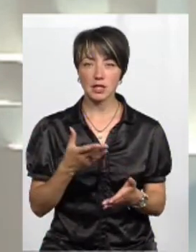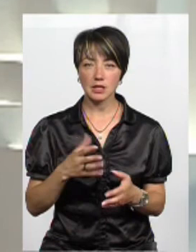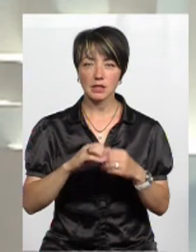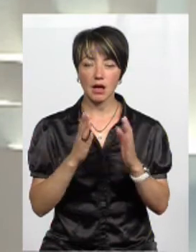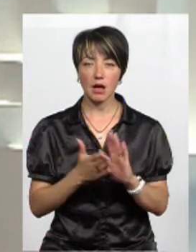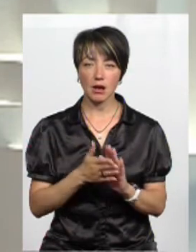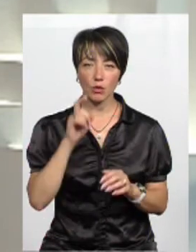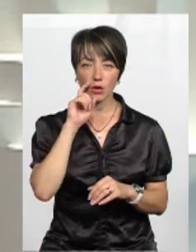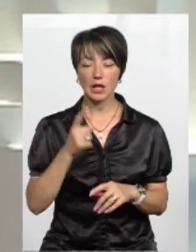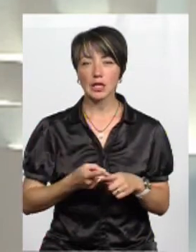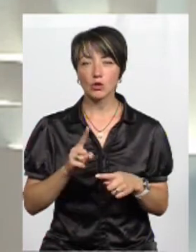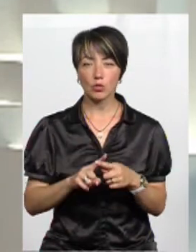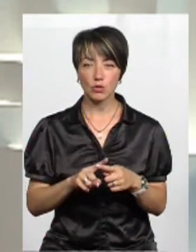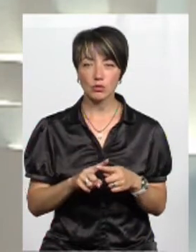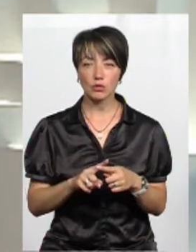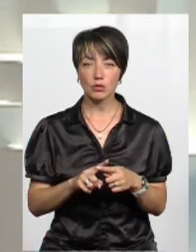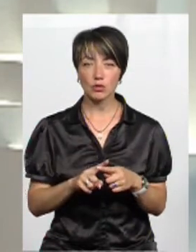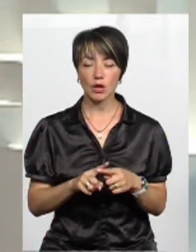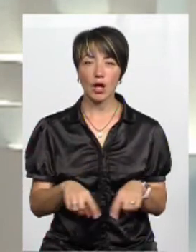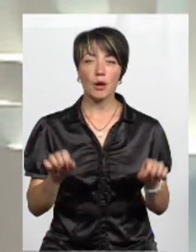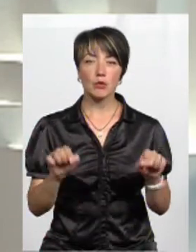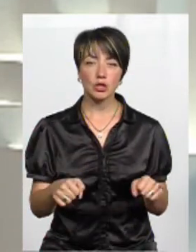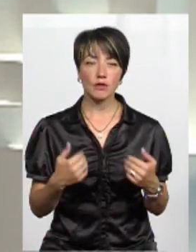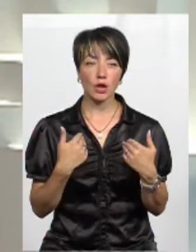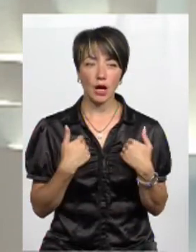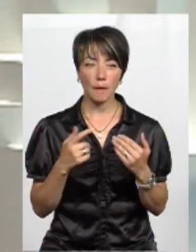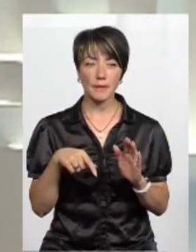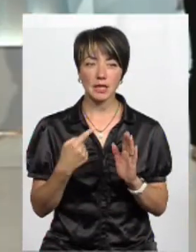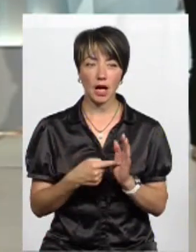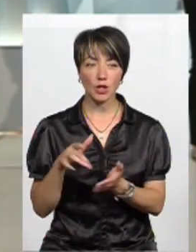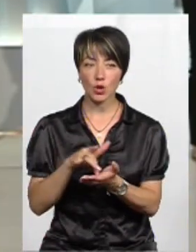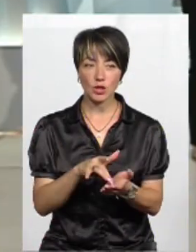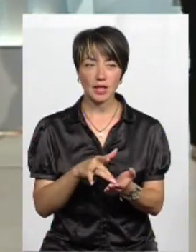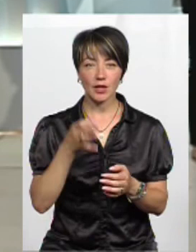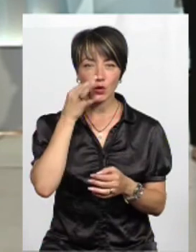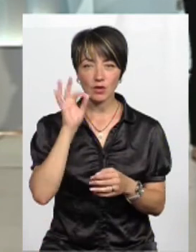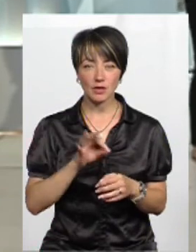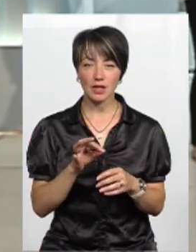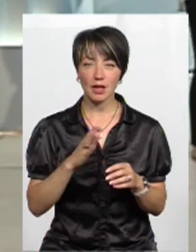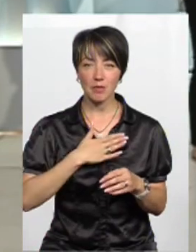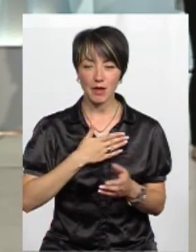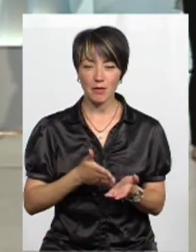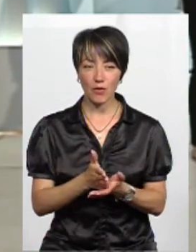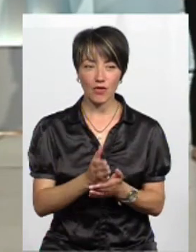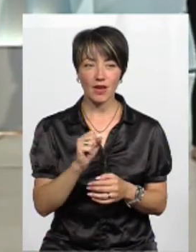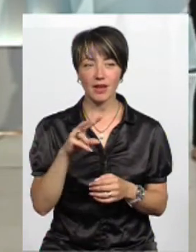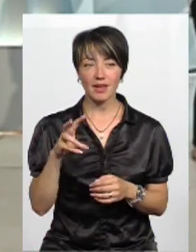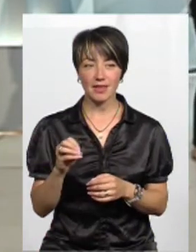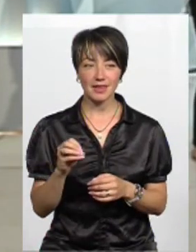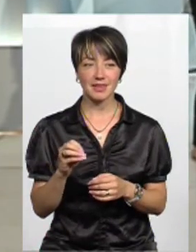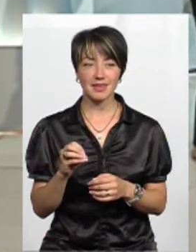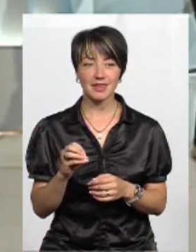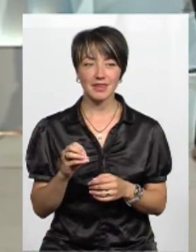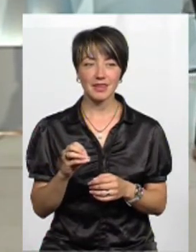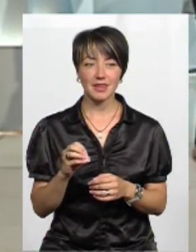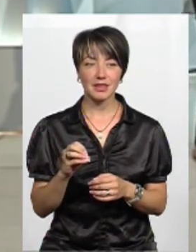цінність загальна України. Тому, можливо, я питання туризму не досить мій профіль, він був поряд, я